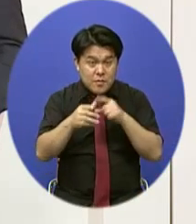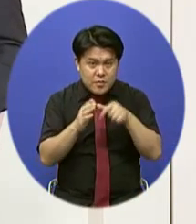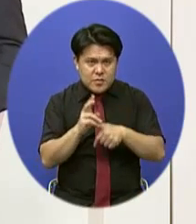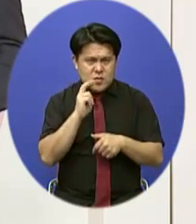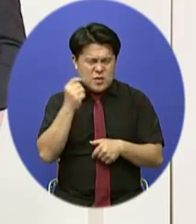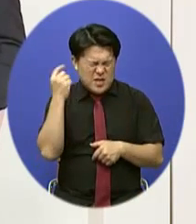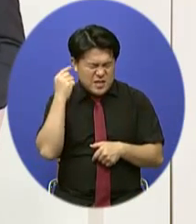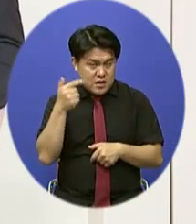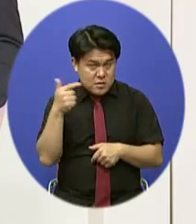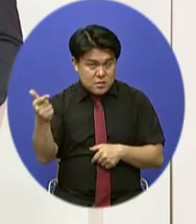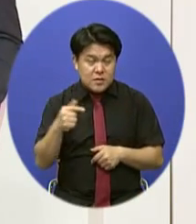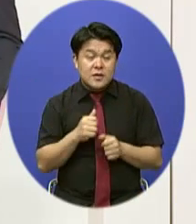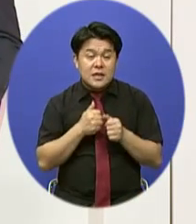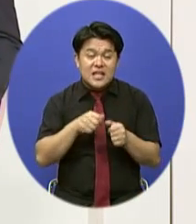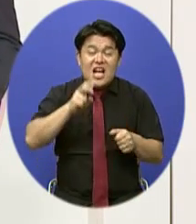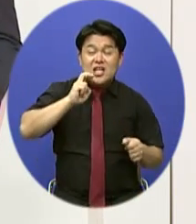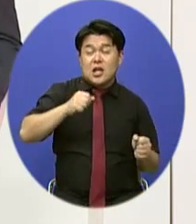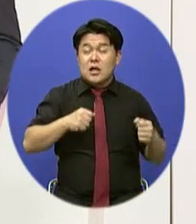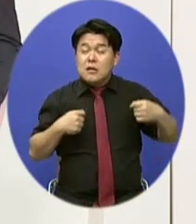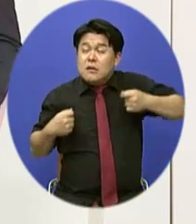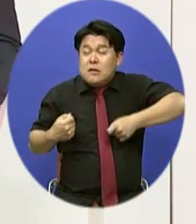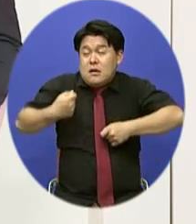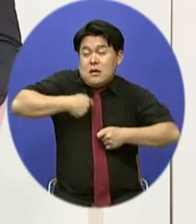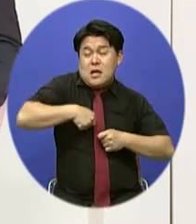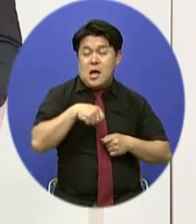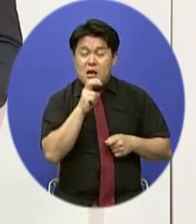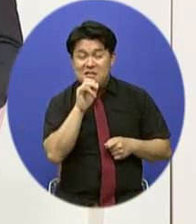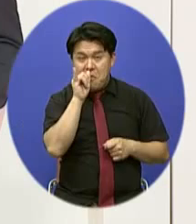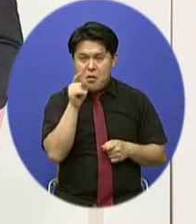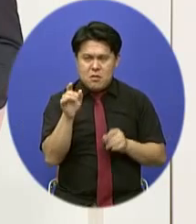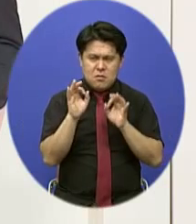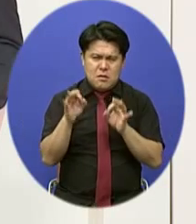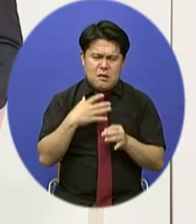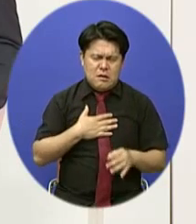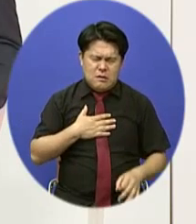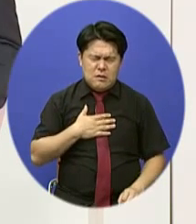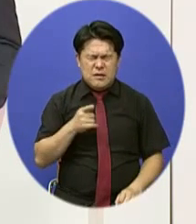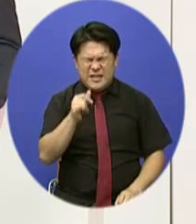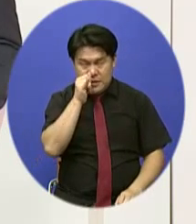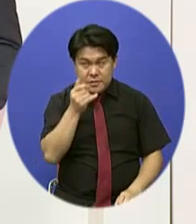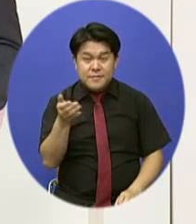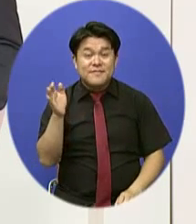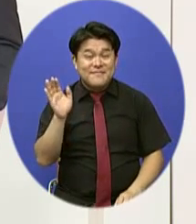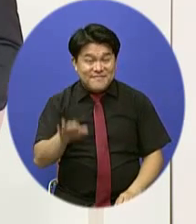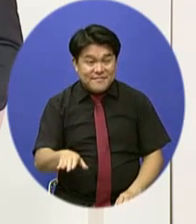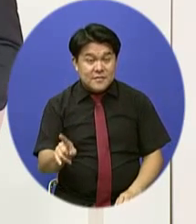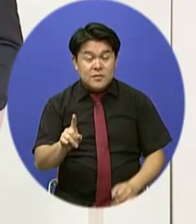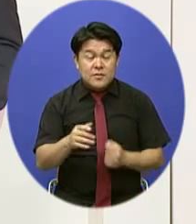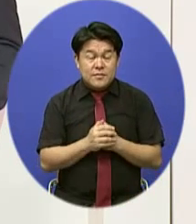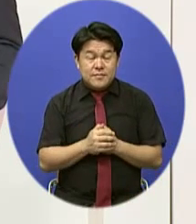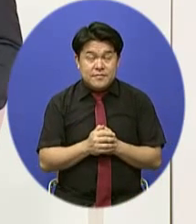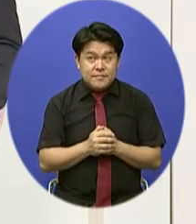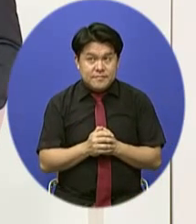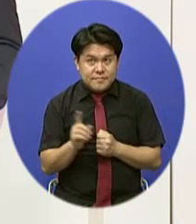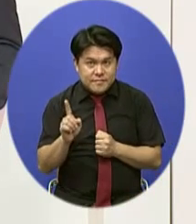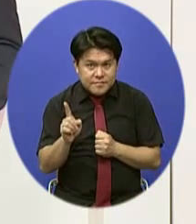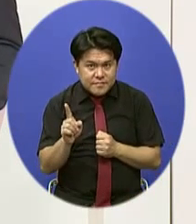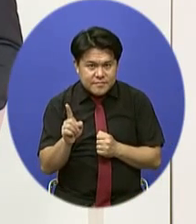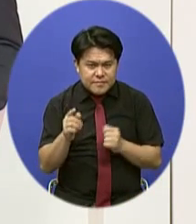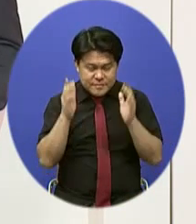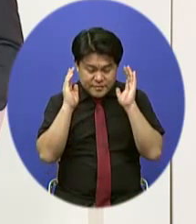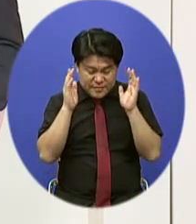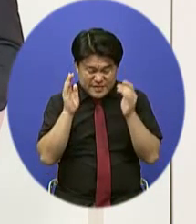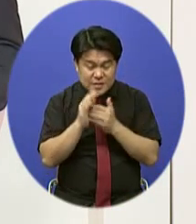틀어놓고 그걸 따라 부르는데 너무 안 그게 됐죠. 안쓰러워. 근데 결국에는 간 게 뭐냐면 그렇게